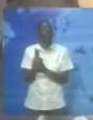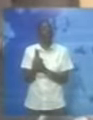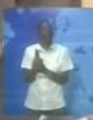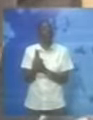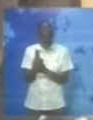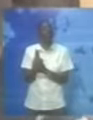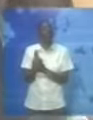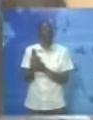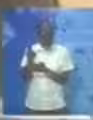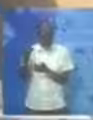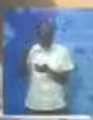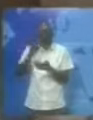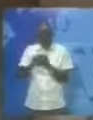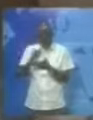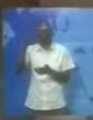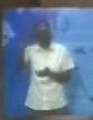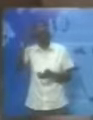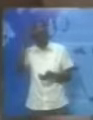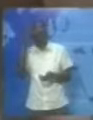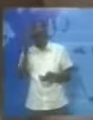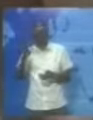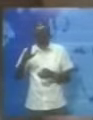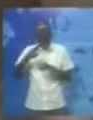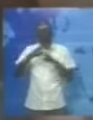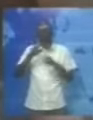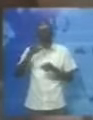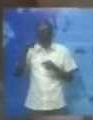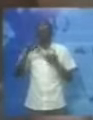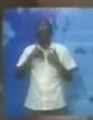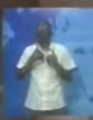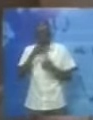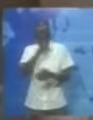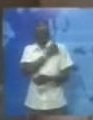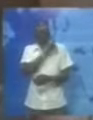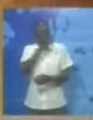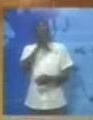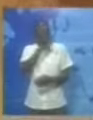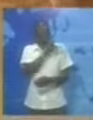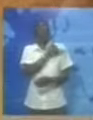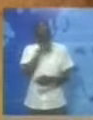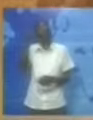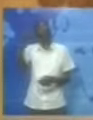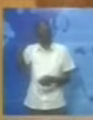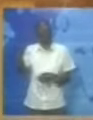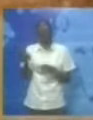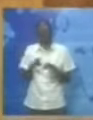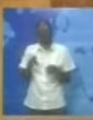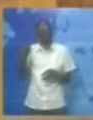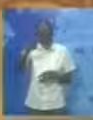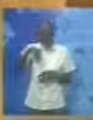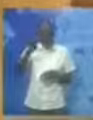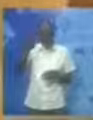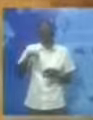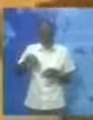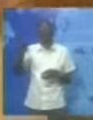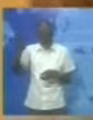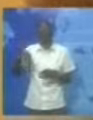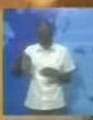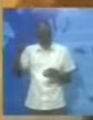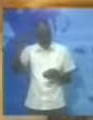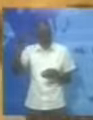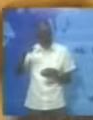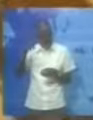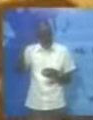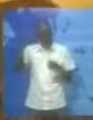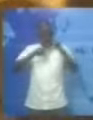La sémiologie des couleurs n'a plus de secret pour Awa Yamego, elle qui manipule avec dextérité le pinceau. L'amour pour l'art